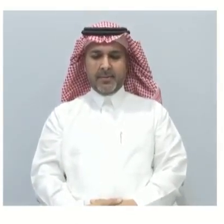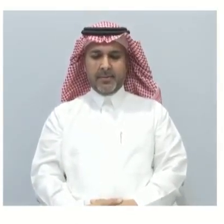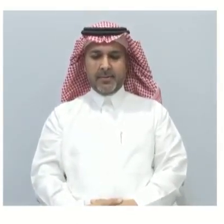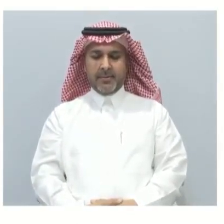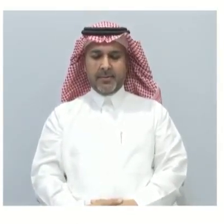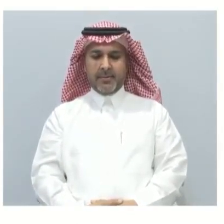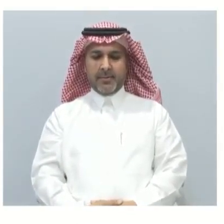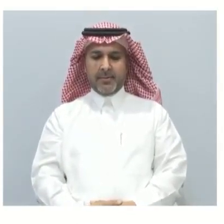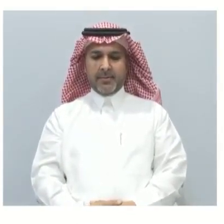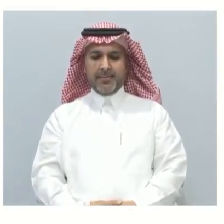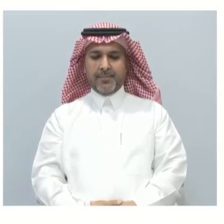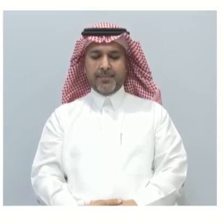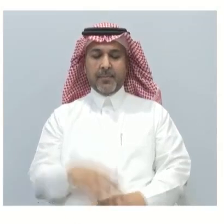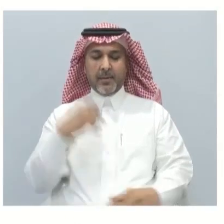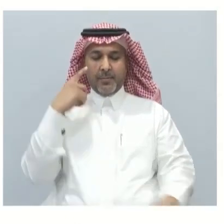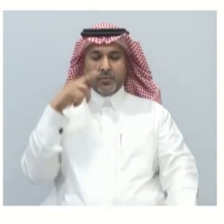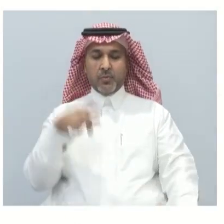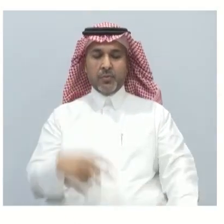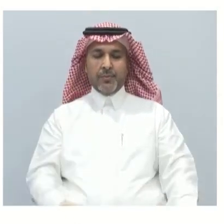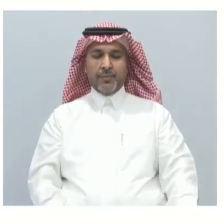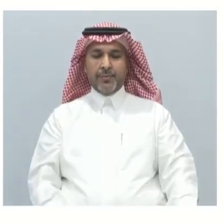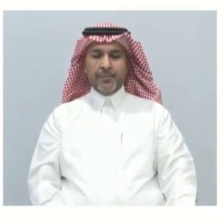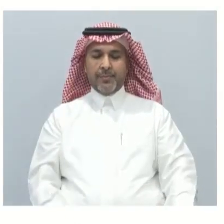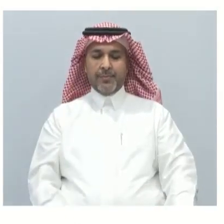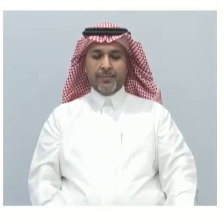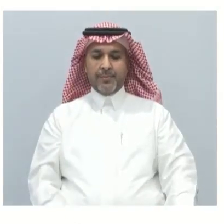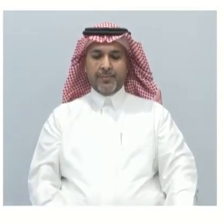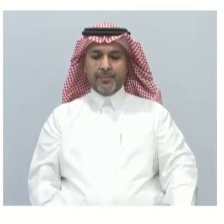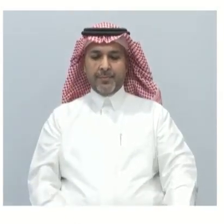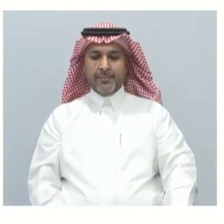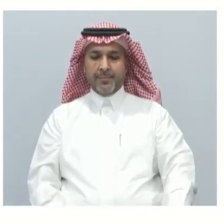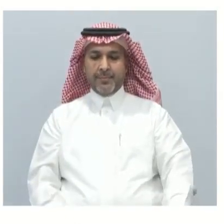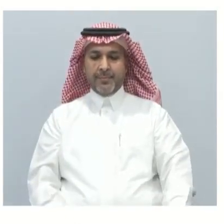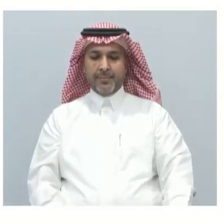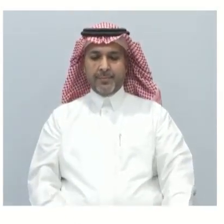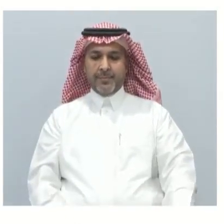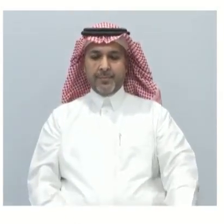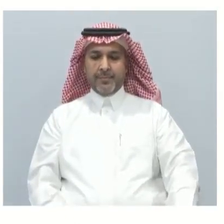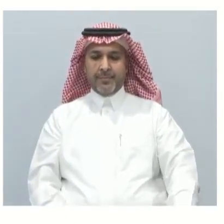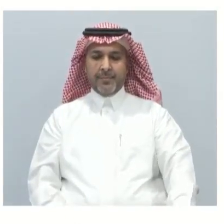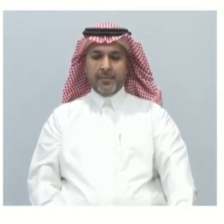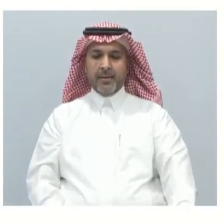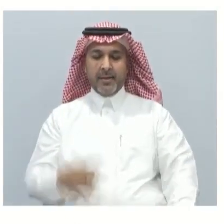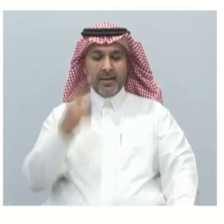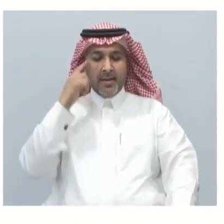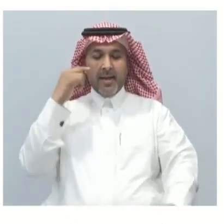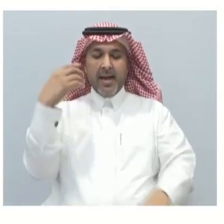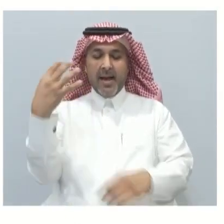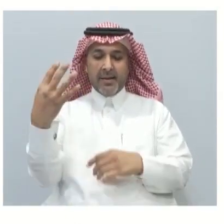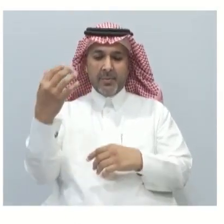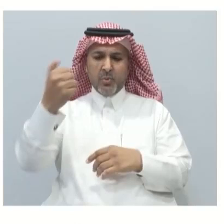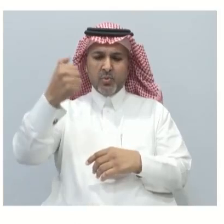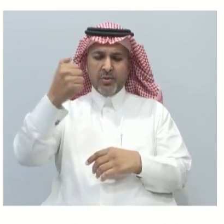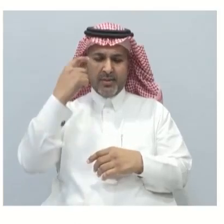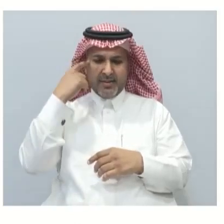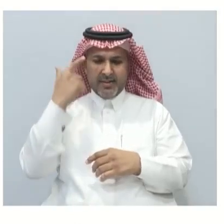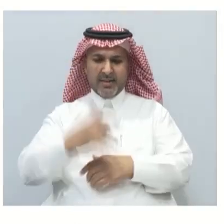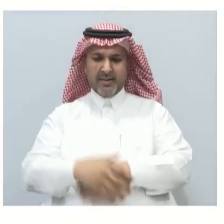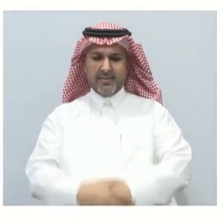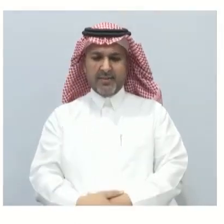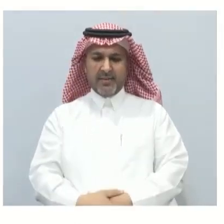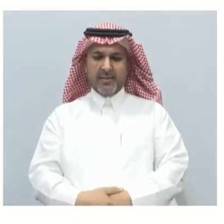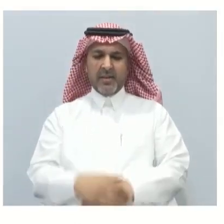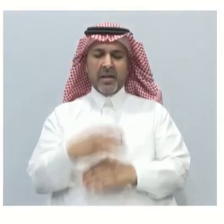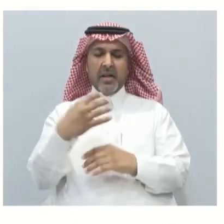4 و64 بلا شك ال 64 هي من قوه العدد 4 فبالتالي بقول الاربعه بتركها كما هي 2 ان